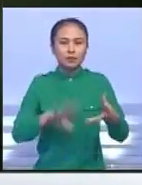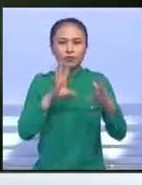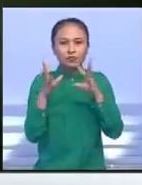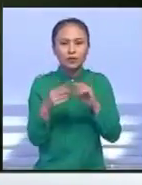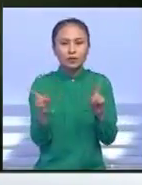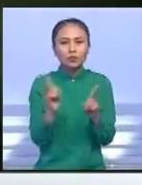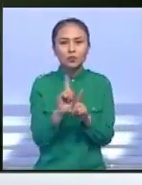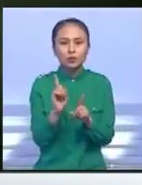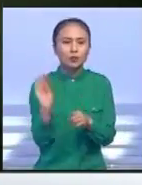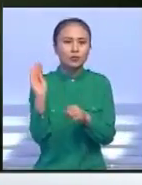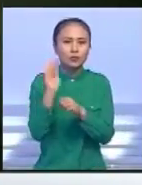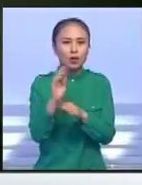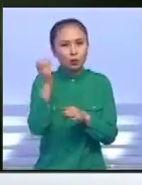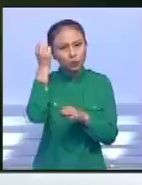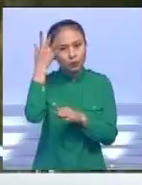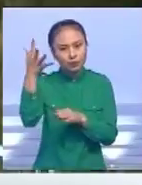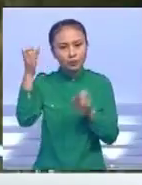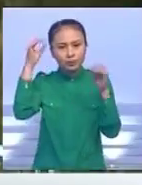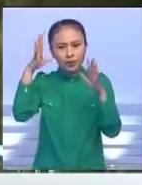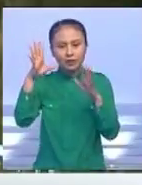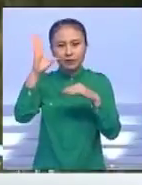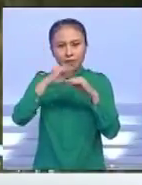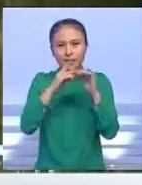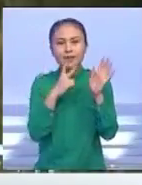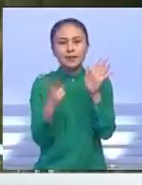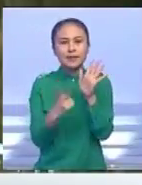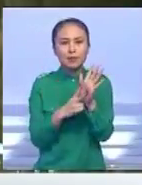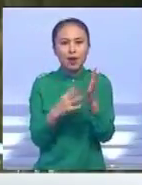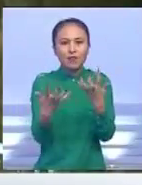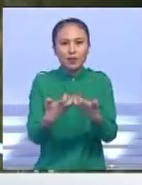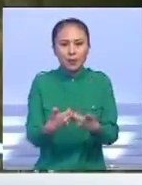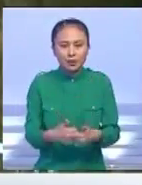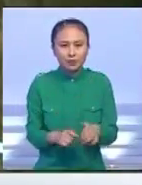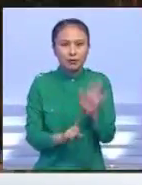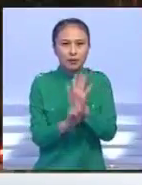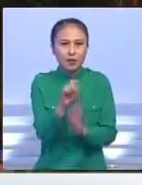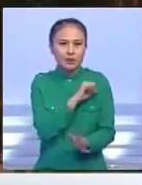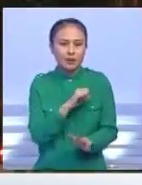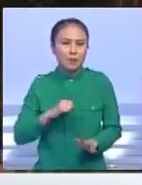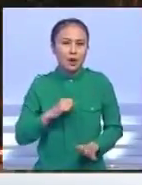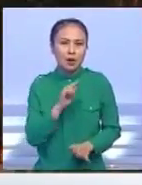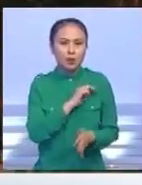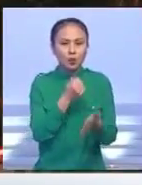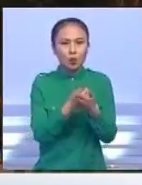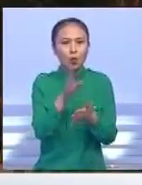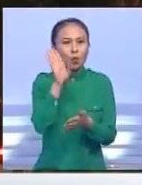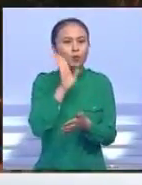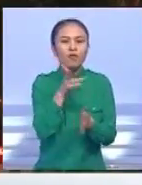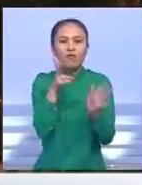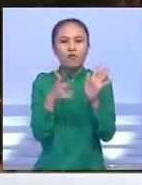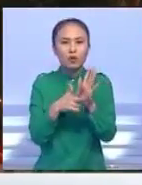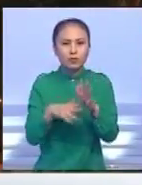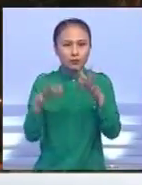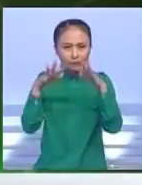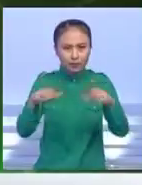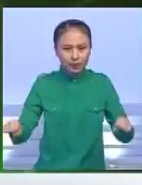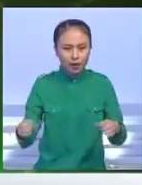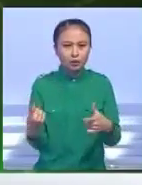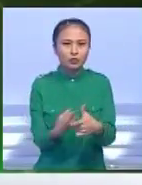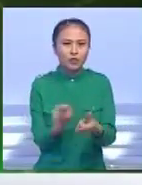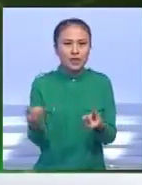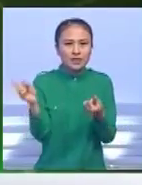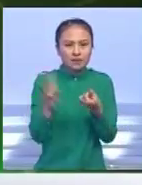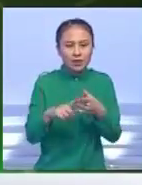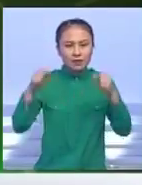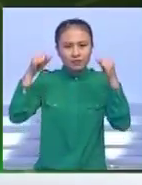ғана артықшылығы. Ақылды шамдар кешкі сағат 7-де автоматты түрде іске қосылып, таңғы 8-де өздігінен сөнеді. Сондай-ақ